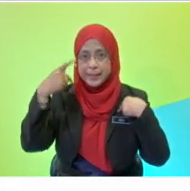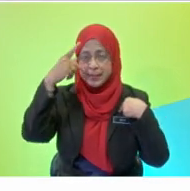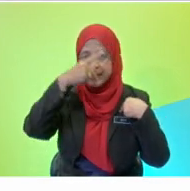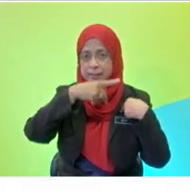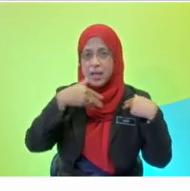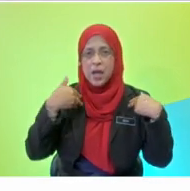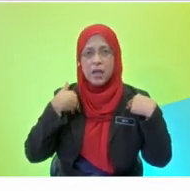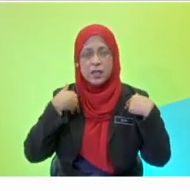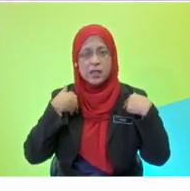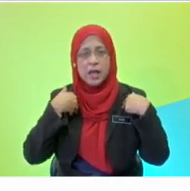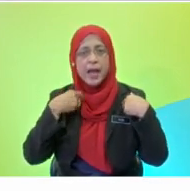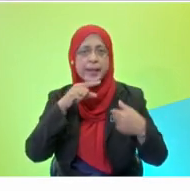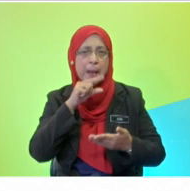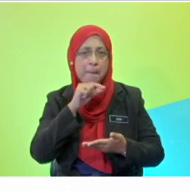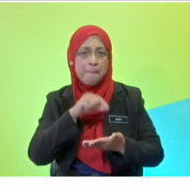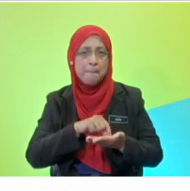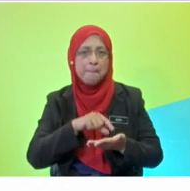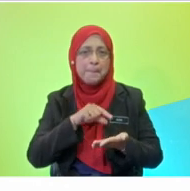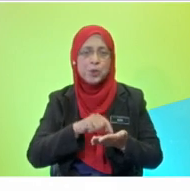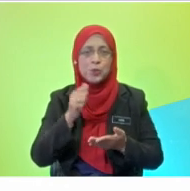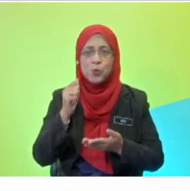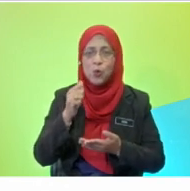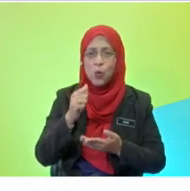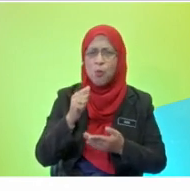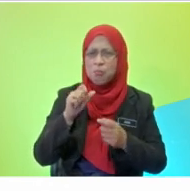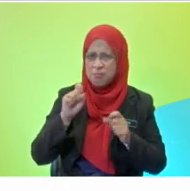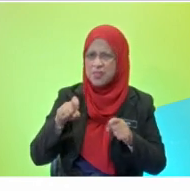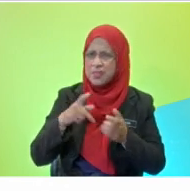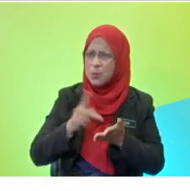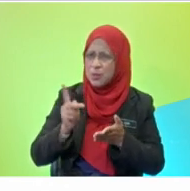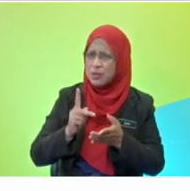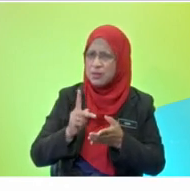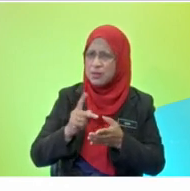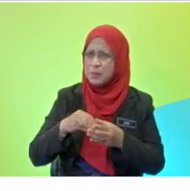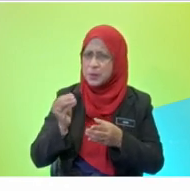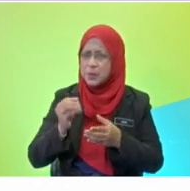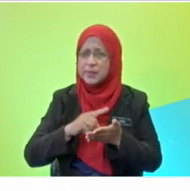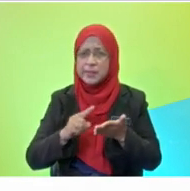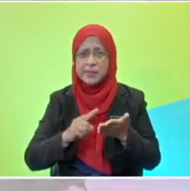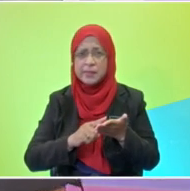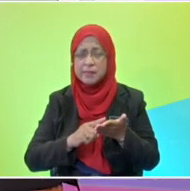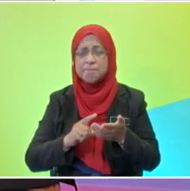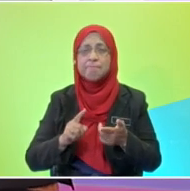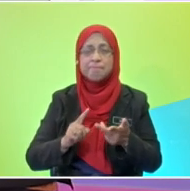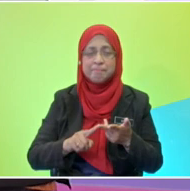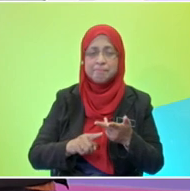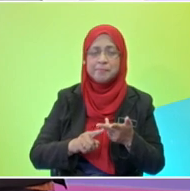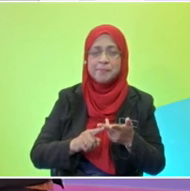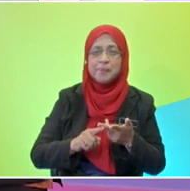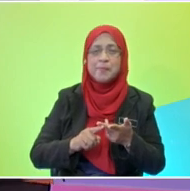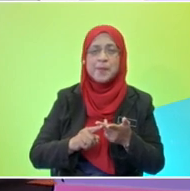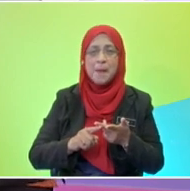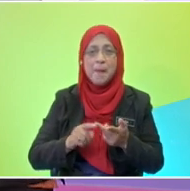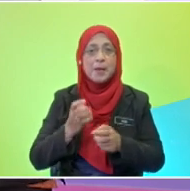ada beliau Ustadz ayam 10 ekor nanti kita akan Terangkan yang ketiga yaitu